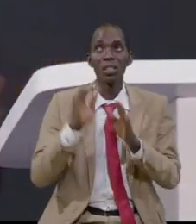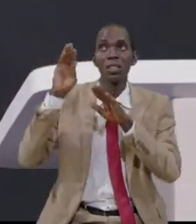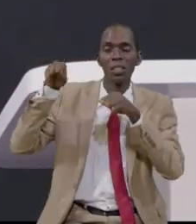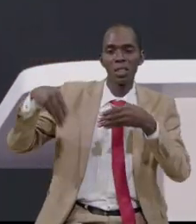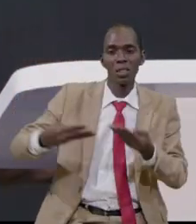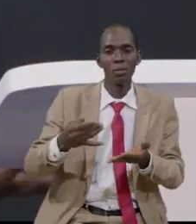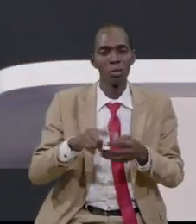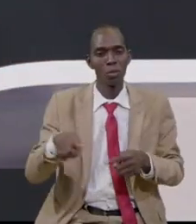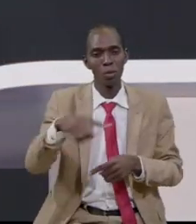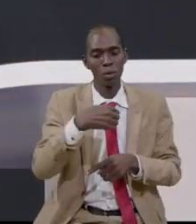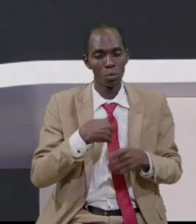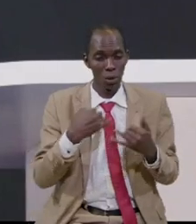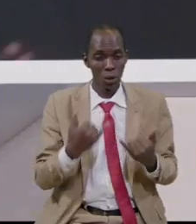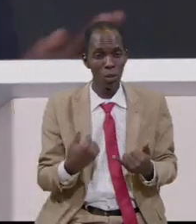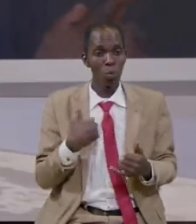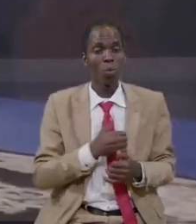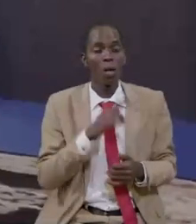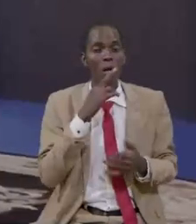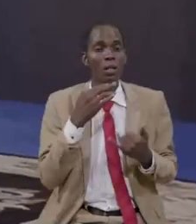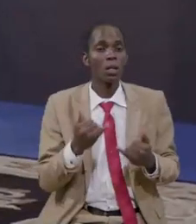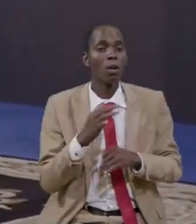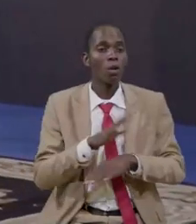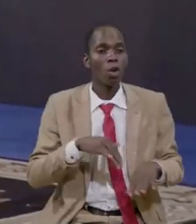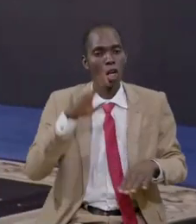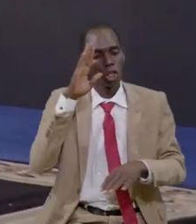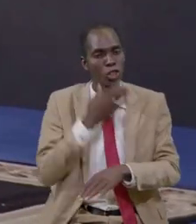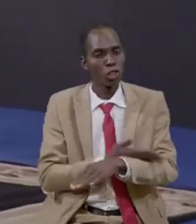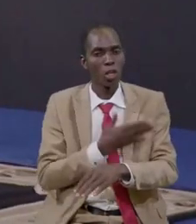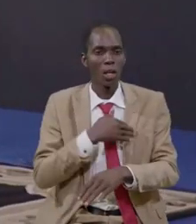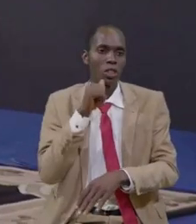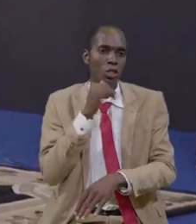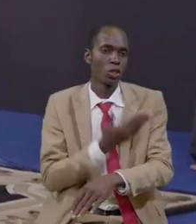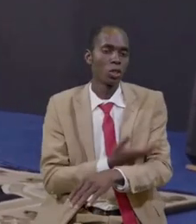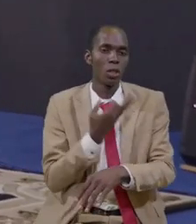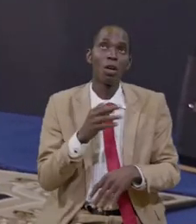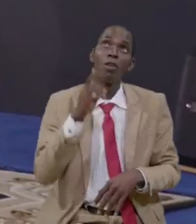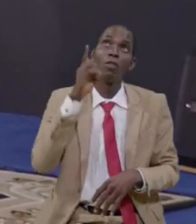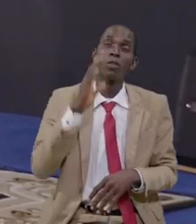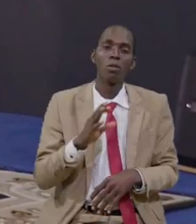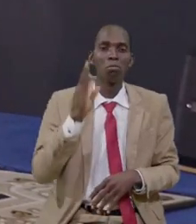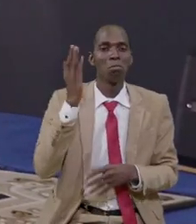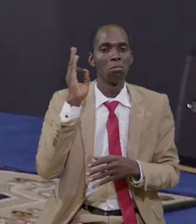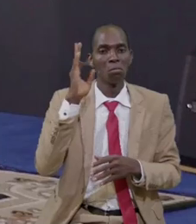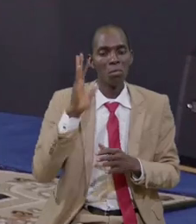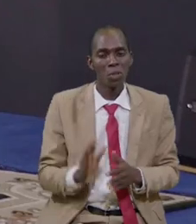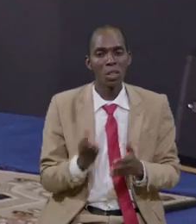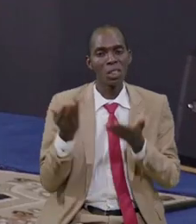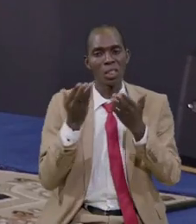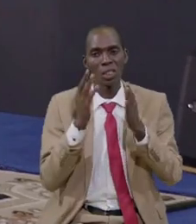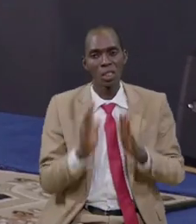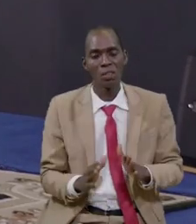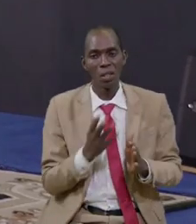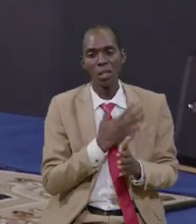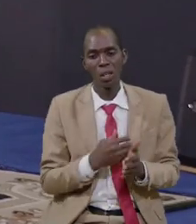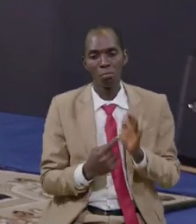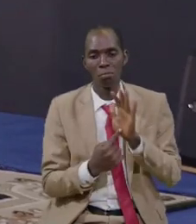Et maintenant, nous sommes appelés fils de Dieu, filles de Dieu, serviteurs de Dieu et ambassadeurs en